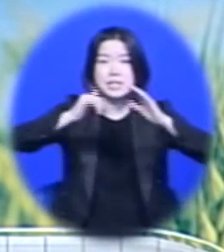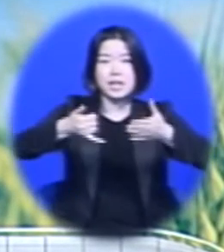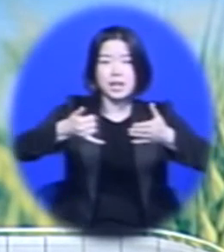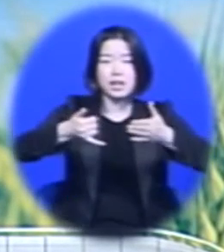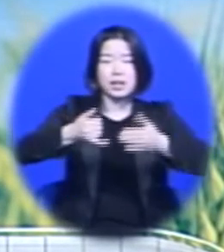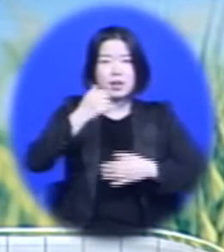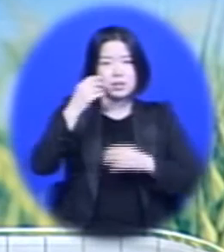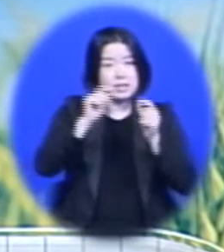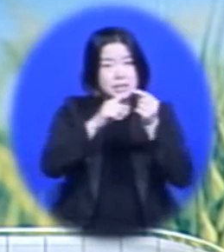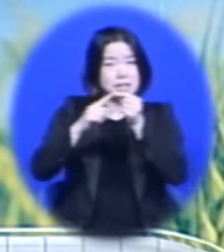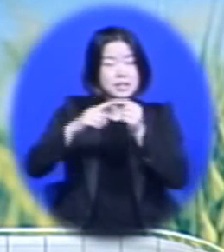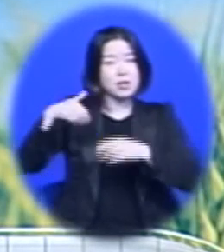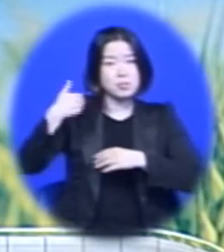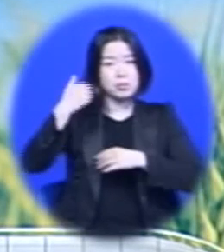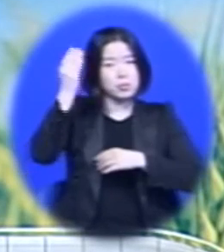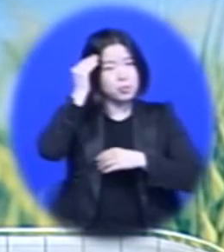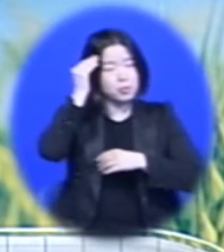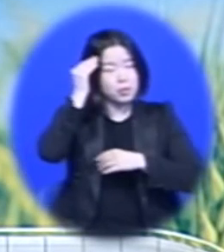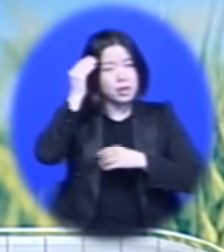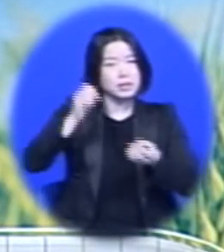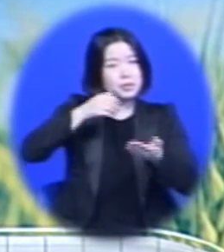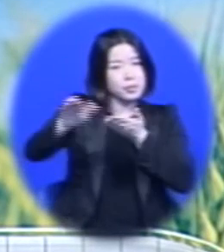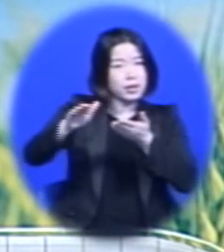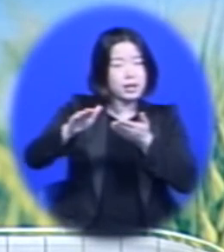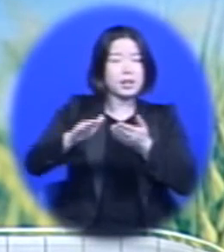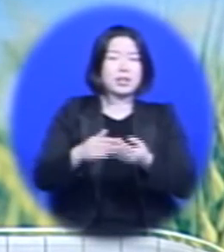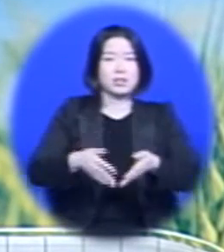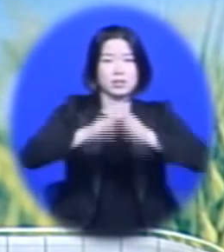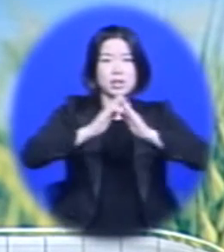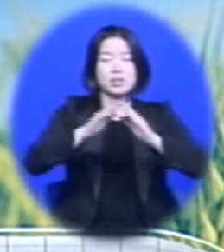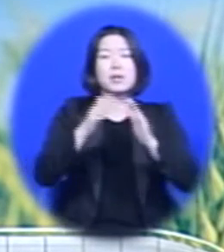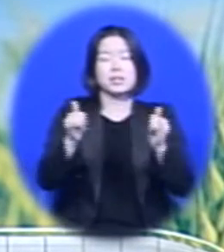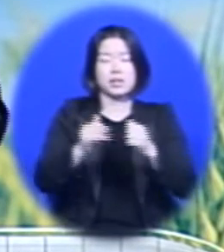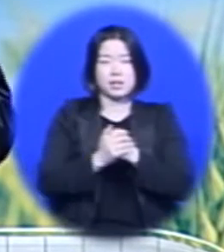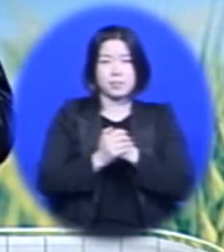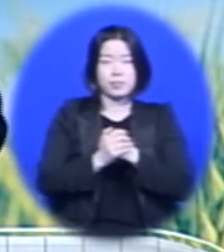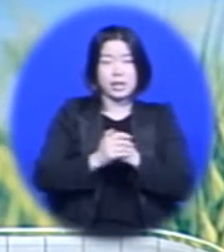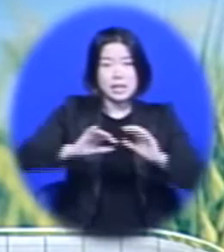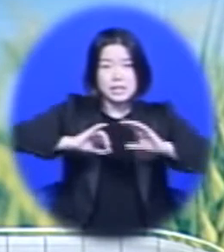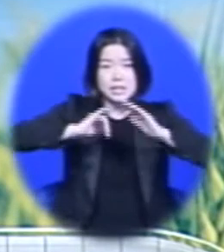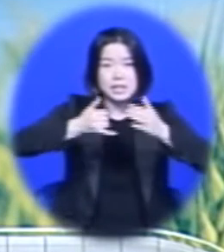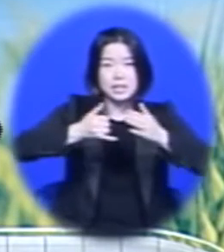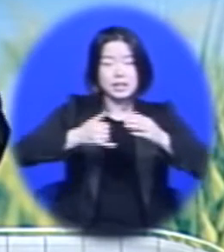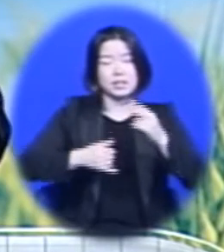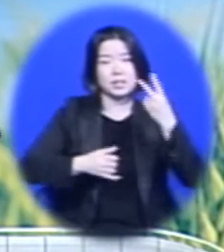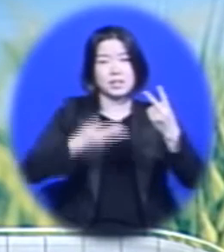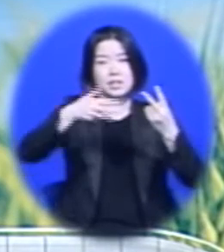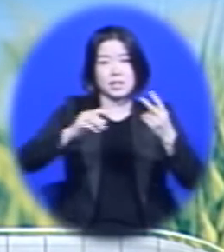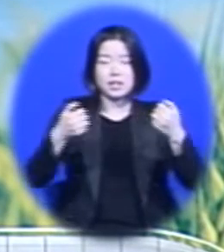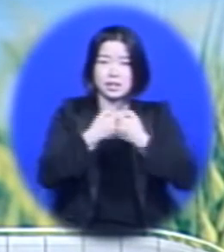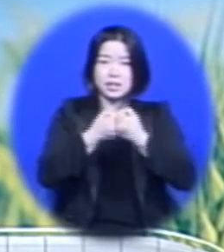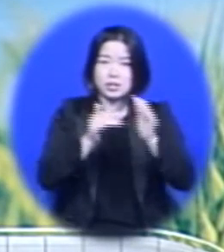퇴치 선교회를 그가 창립했습니다. 그는 세계 제2차 대전 이후에